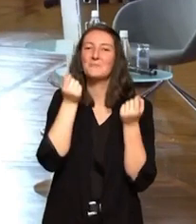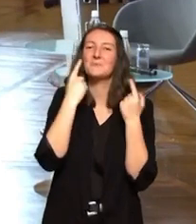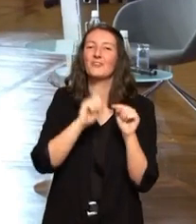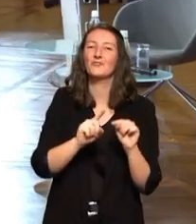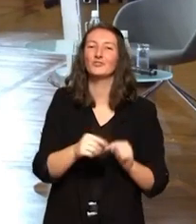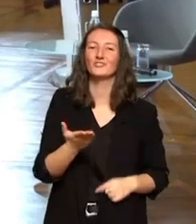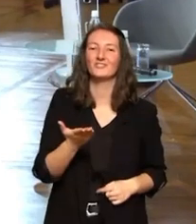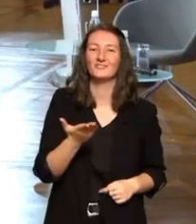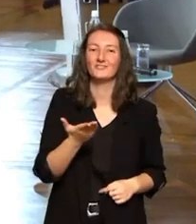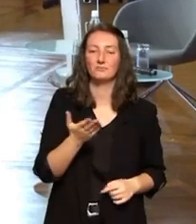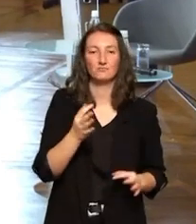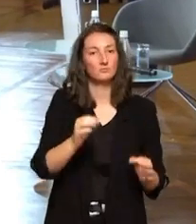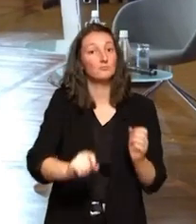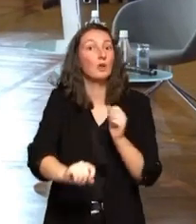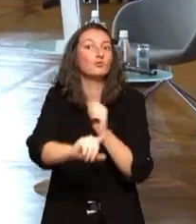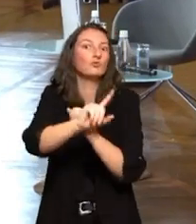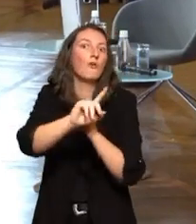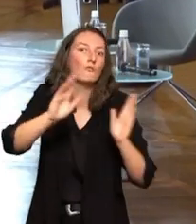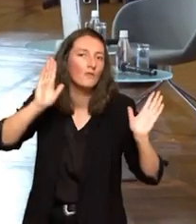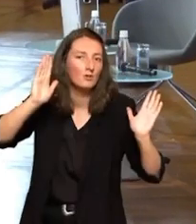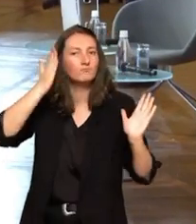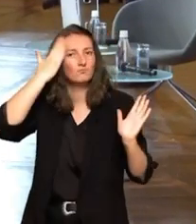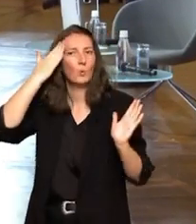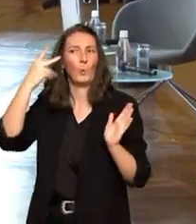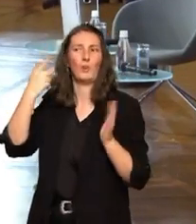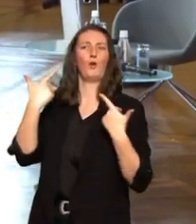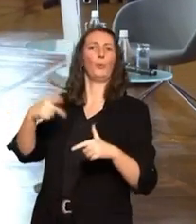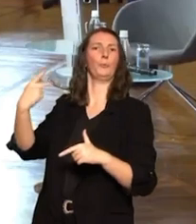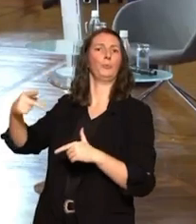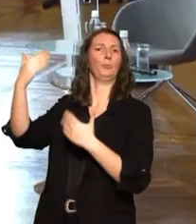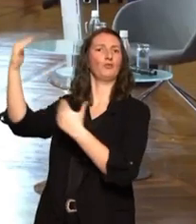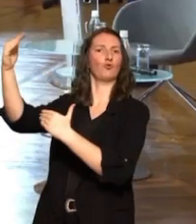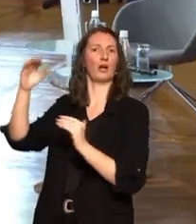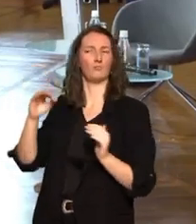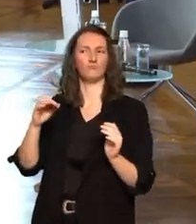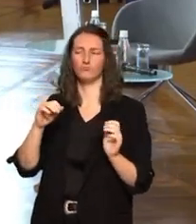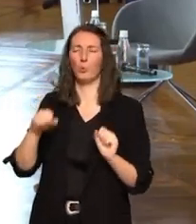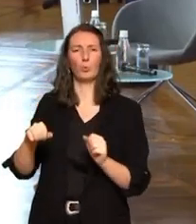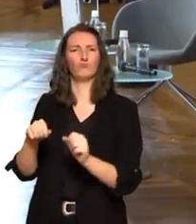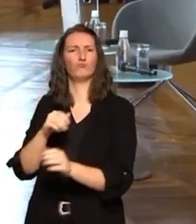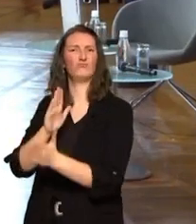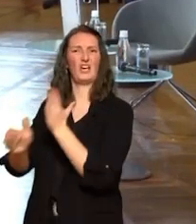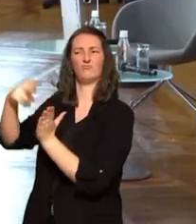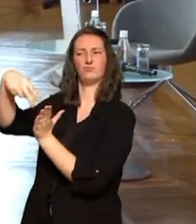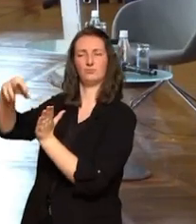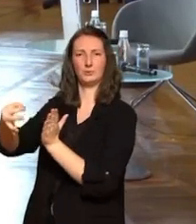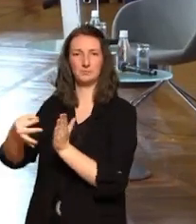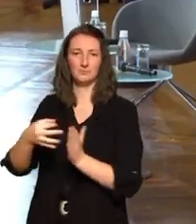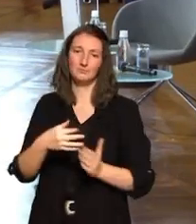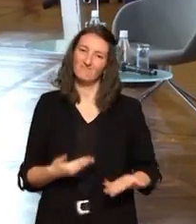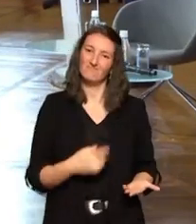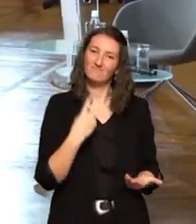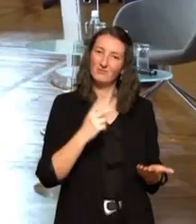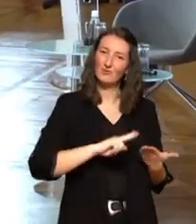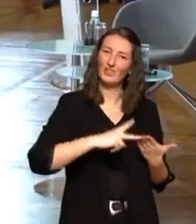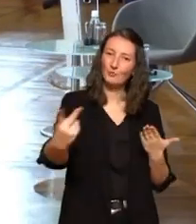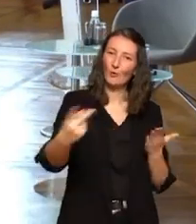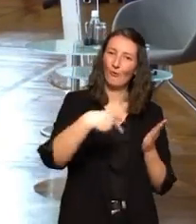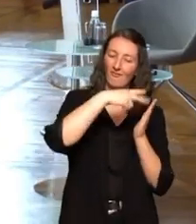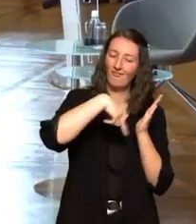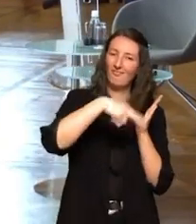langue d'origine, sauf à parler le russe, le chinois, le japonais et d'autres langues, vous n'irez jamais vraiment un livre en langue